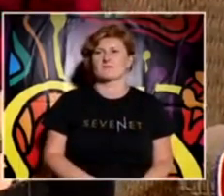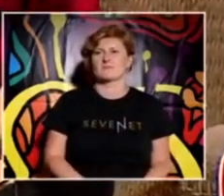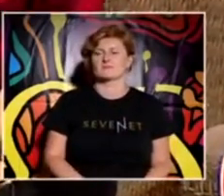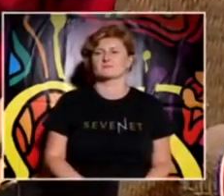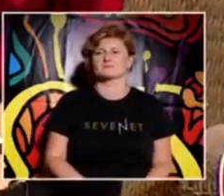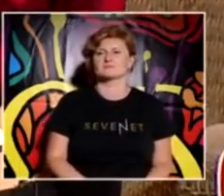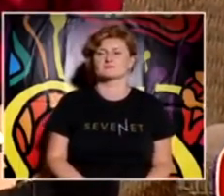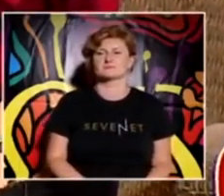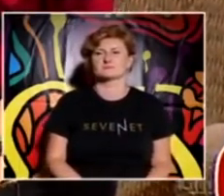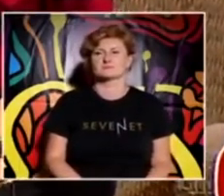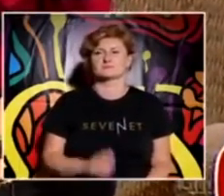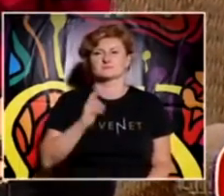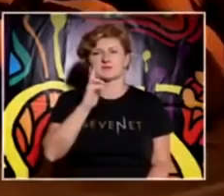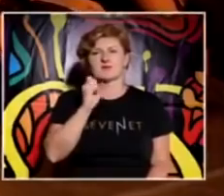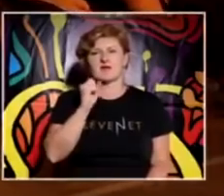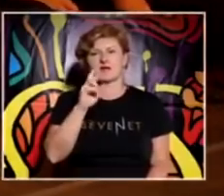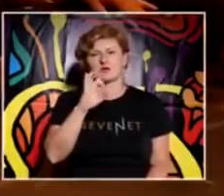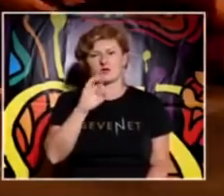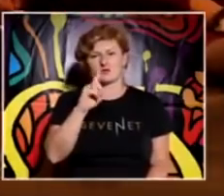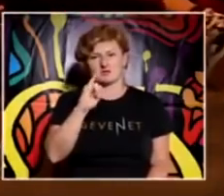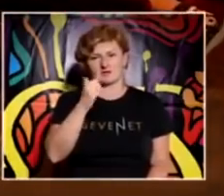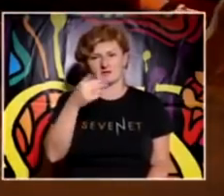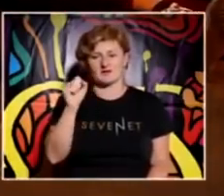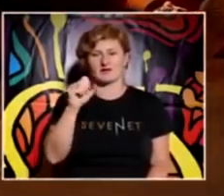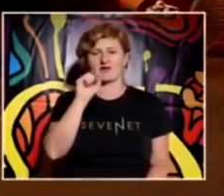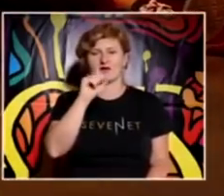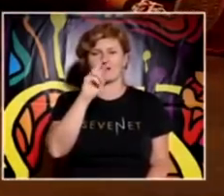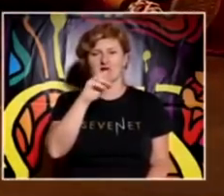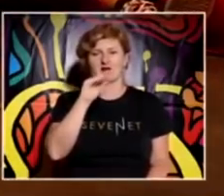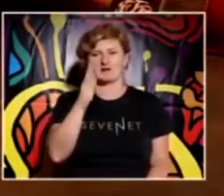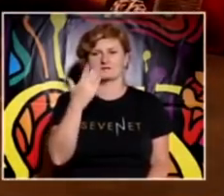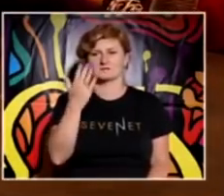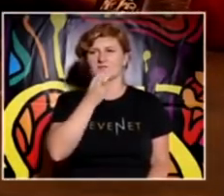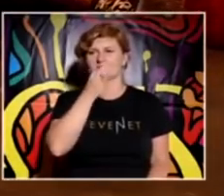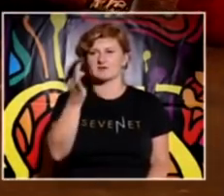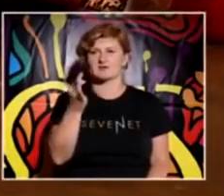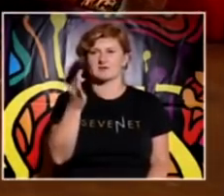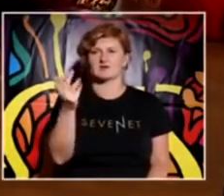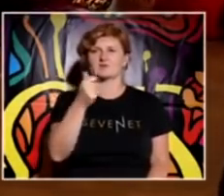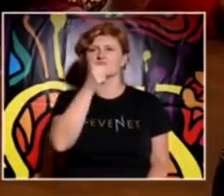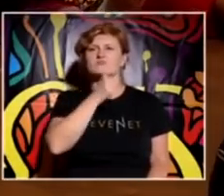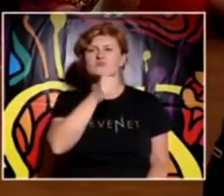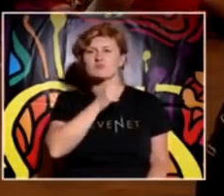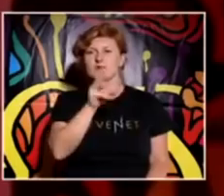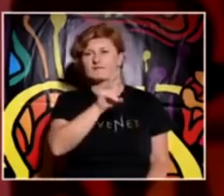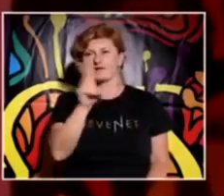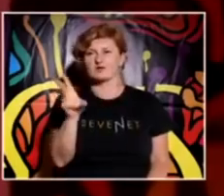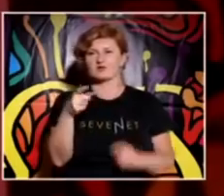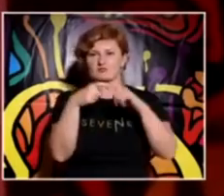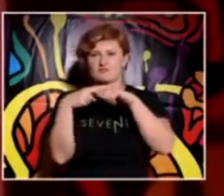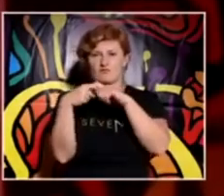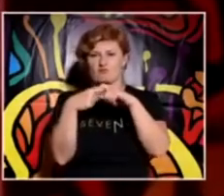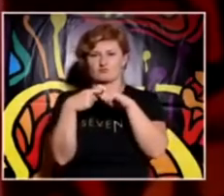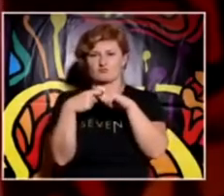tak. Karolina i Arek, szanowni, chciałbym was zapytać o pewną próbę waszego związku, która dokonała